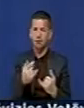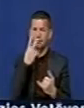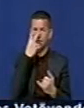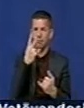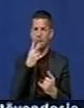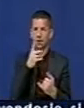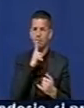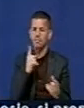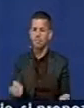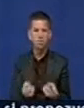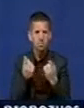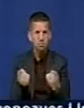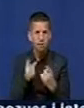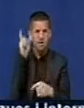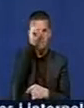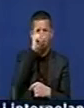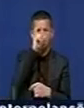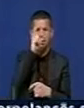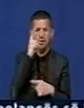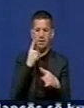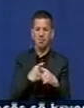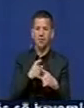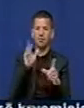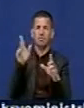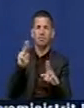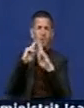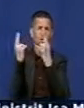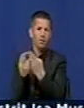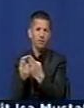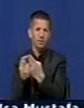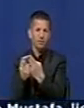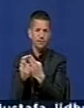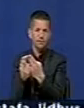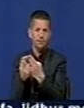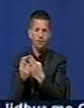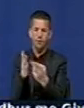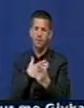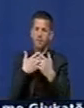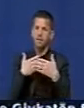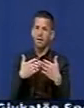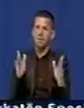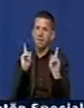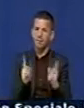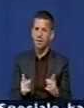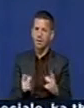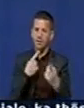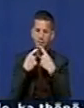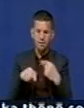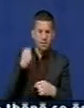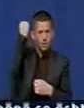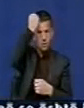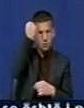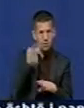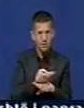nga propaganda e Serbisë dhe e miqve të saj në botë. Ne duhet të japim një mesazh se Kosova si shtet i